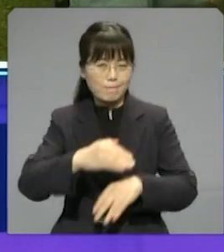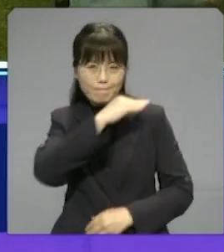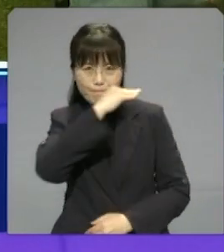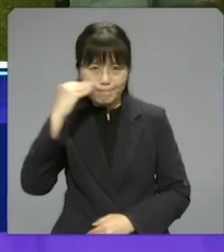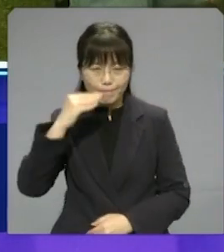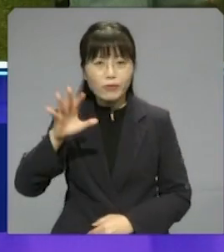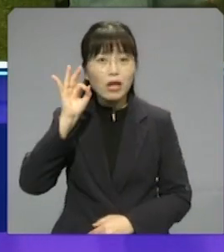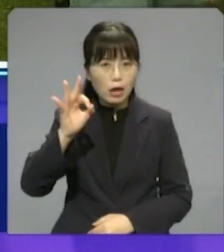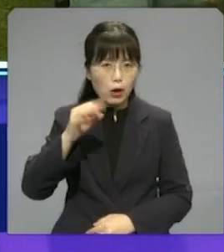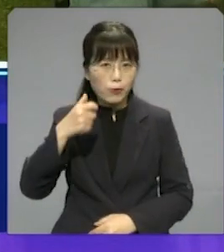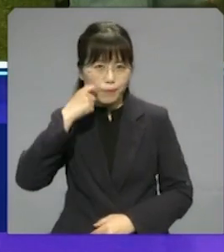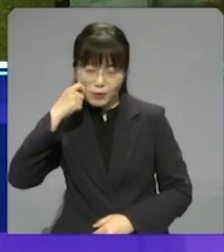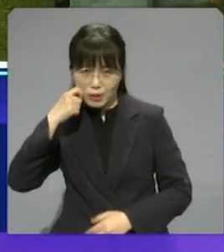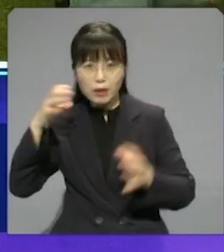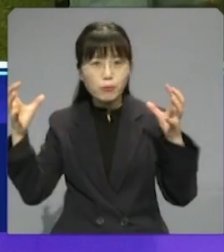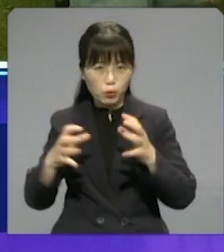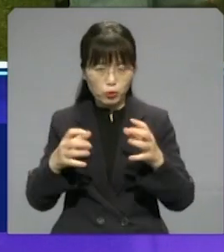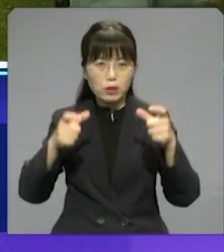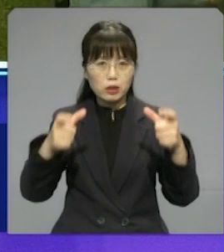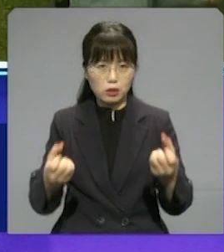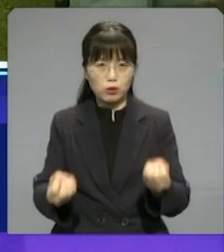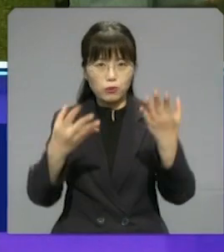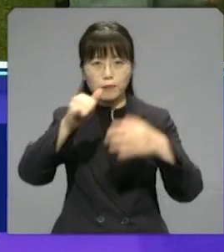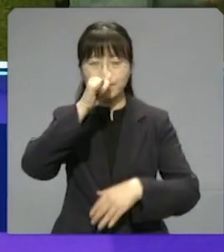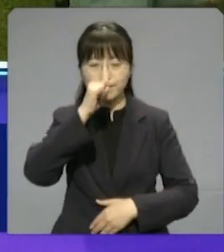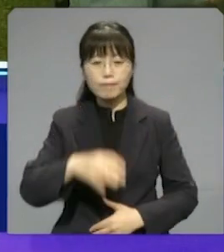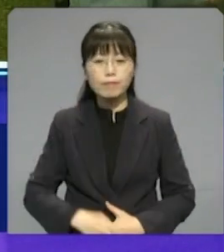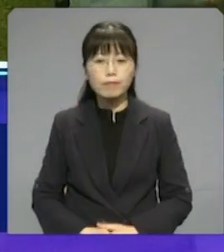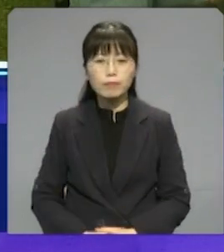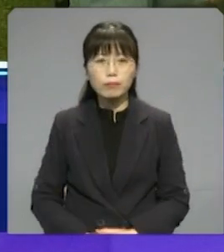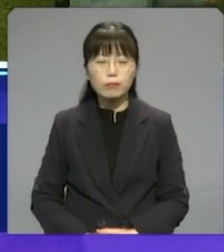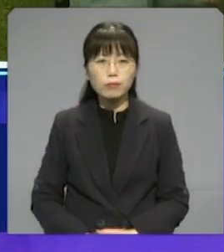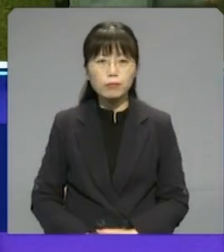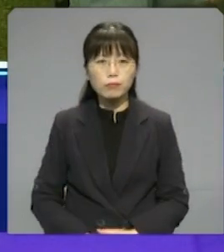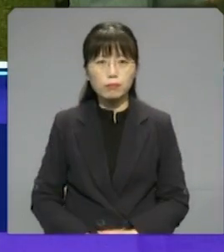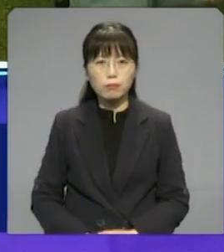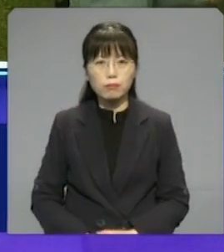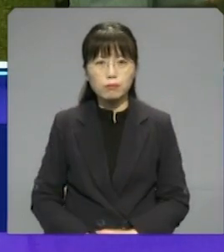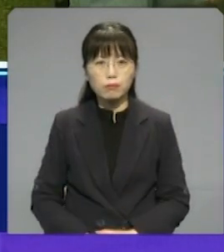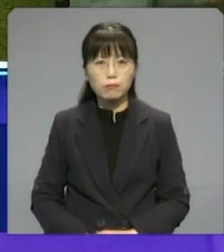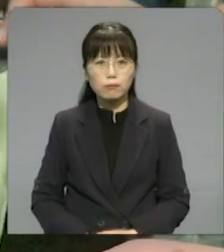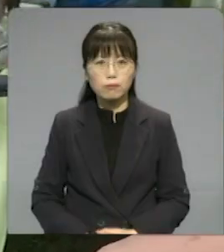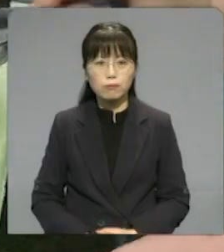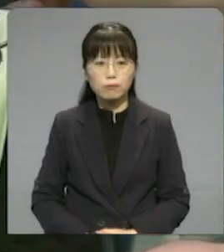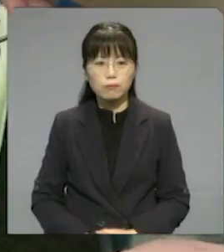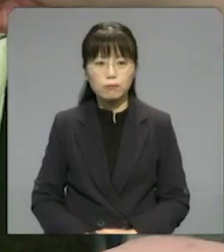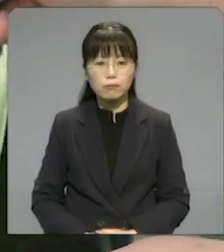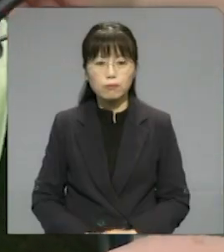착한 가격으로 화제를 모은 지역 축제가 있습니다. 문정진 기자입니다.